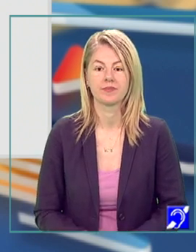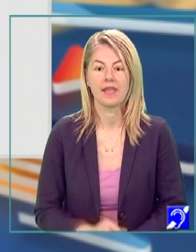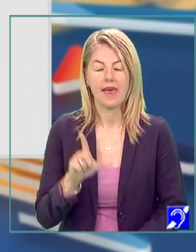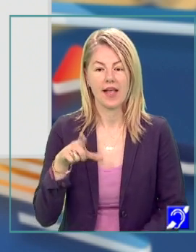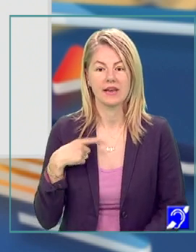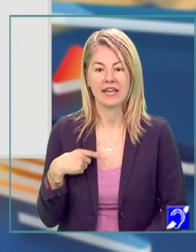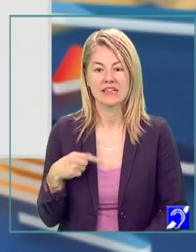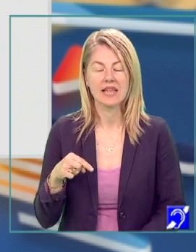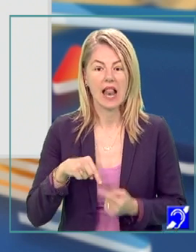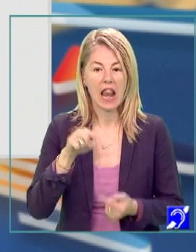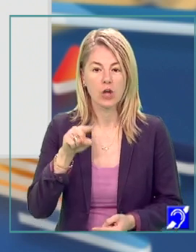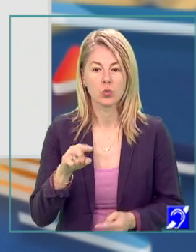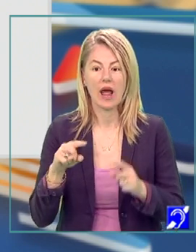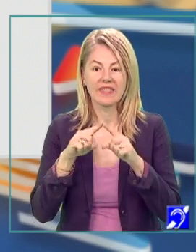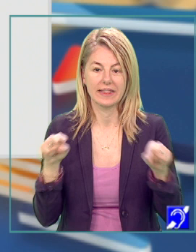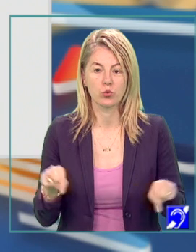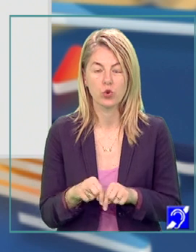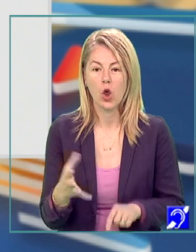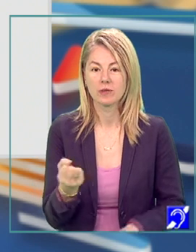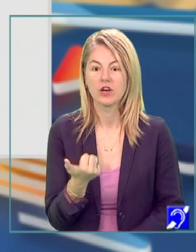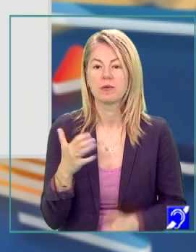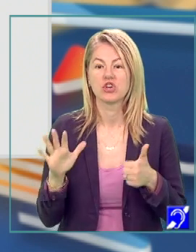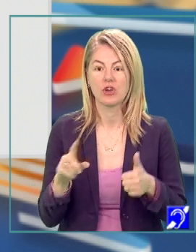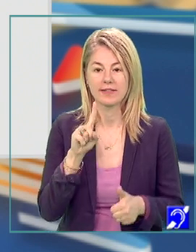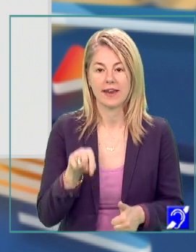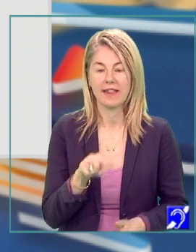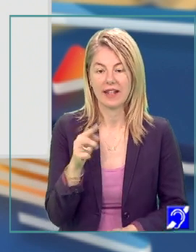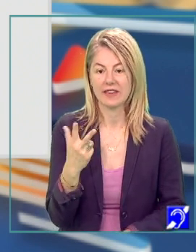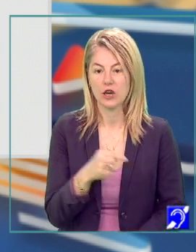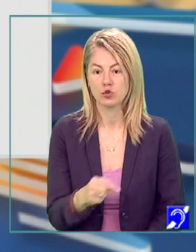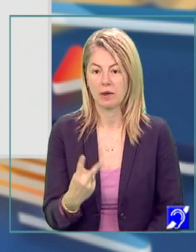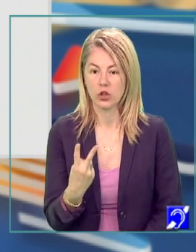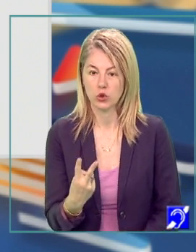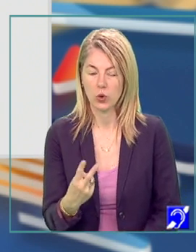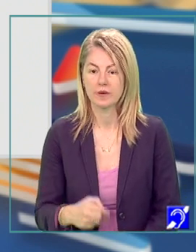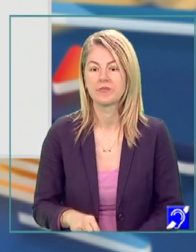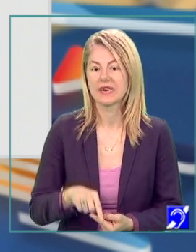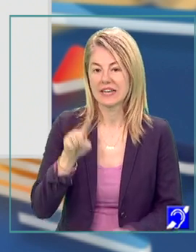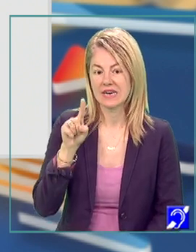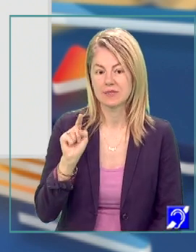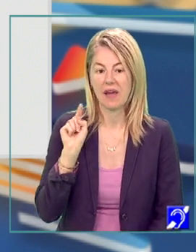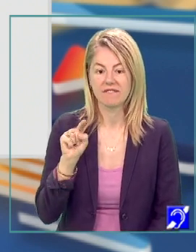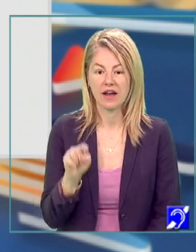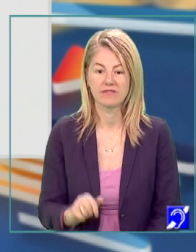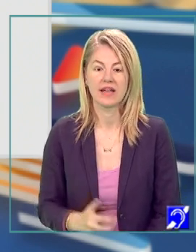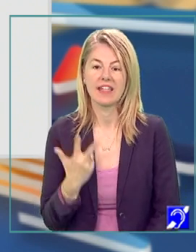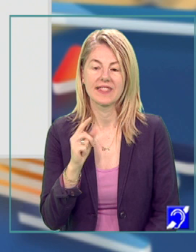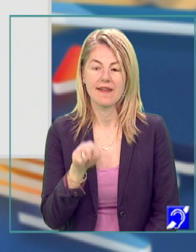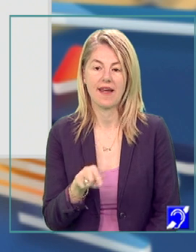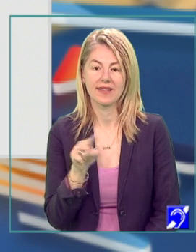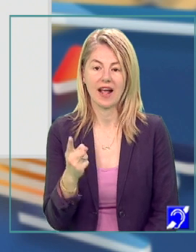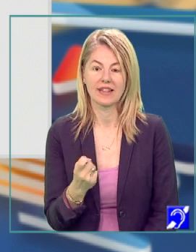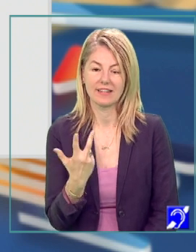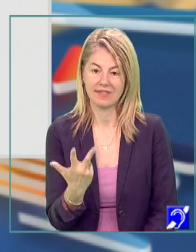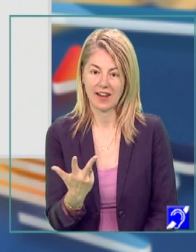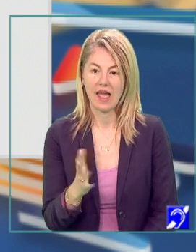este latura triunghiului, și obținem 6 radical din 3 supra 2, deci înălțimea va fi 3 radical din